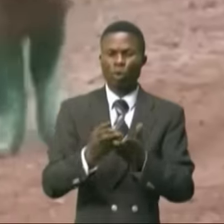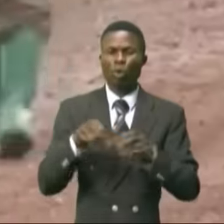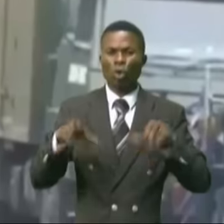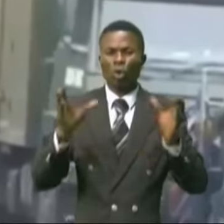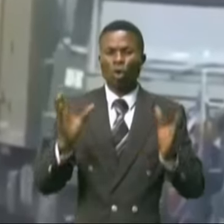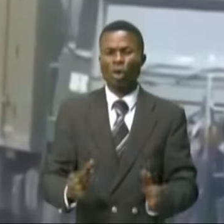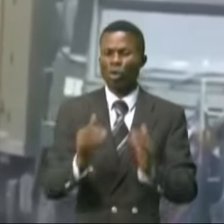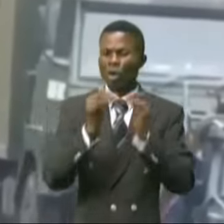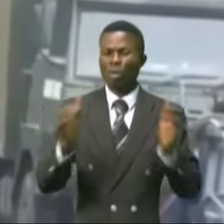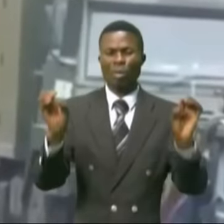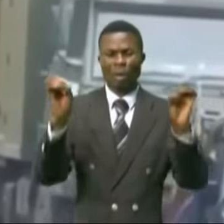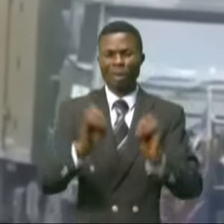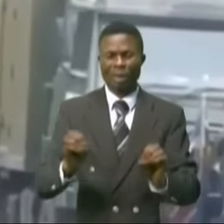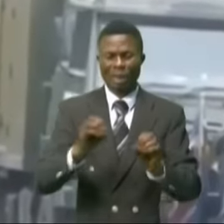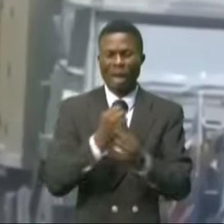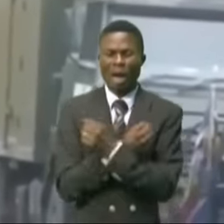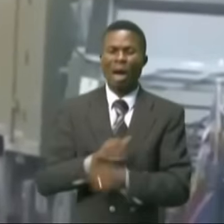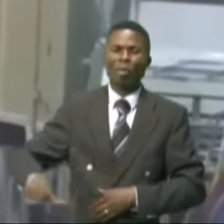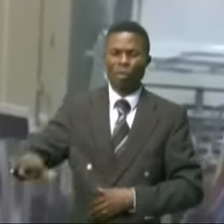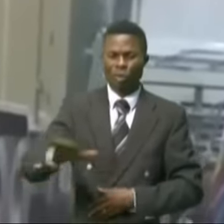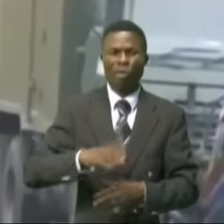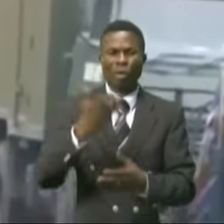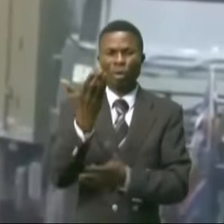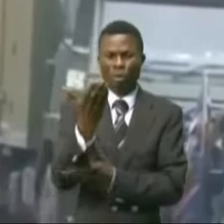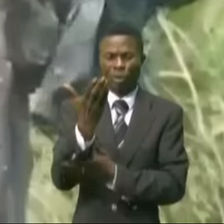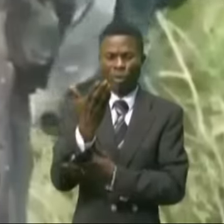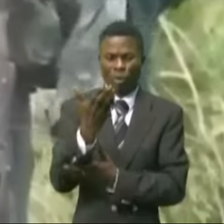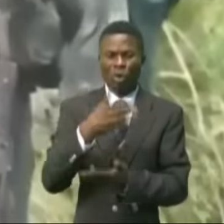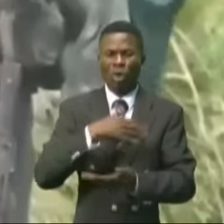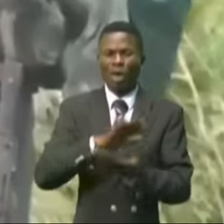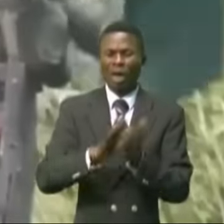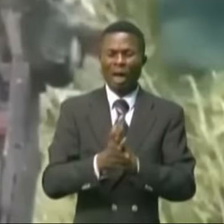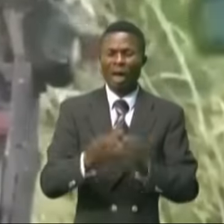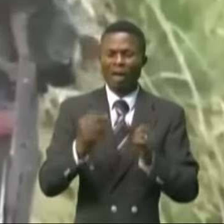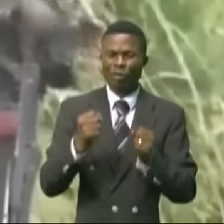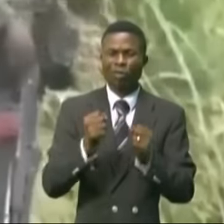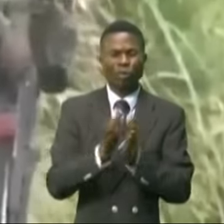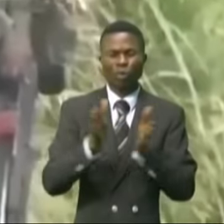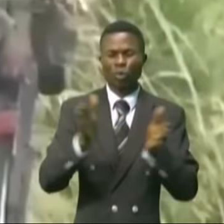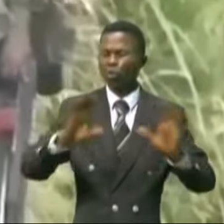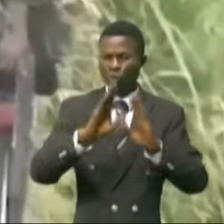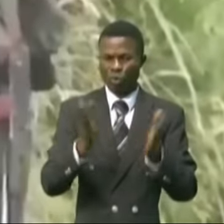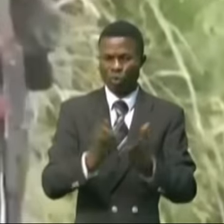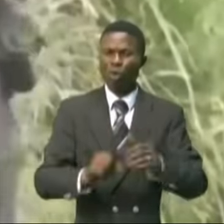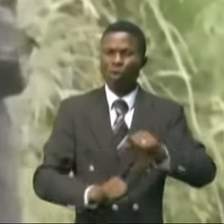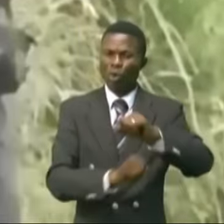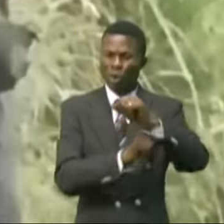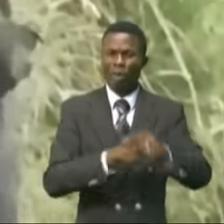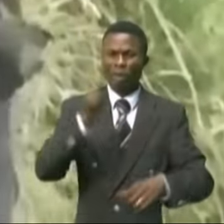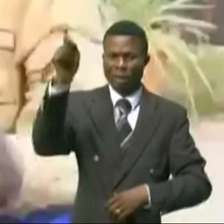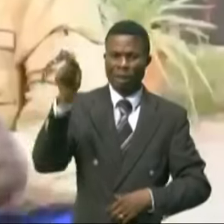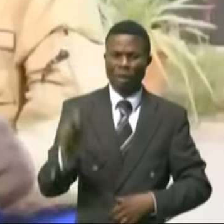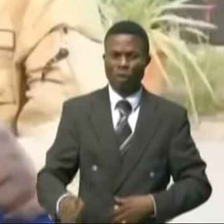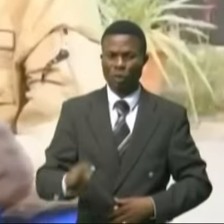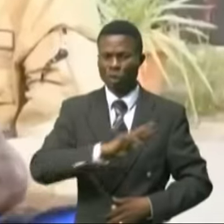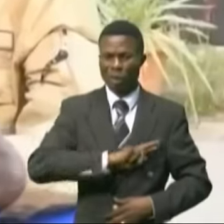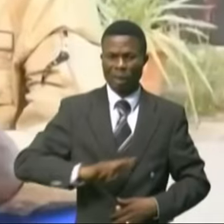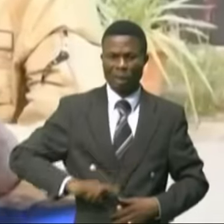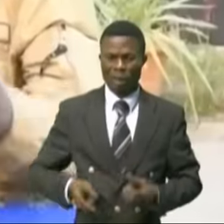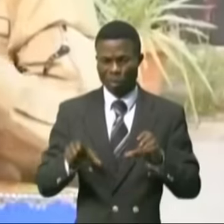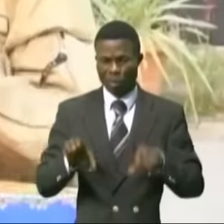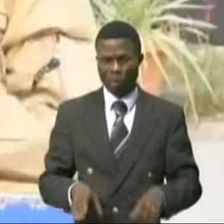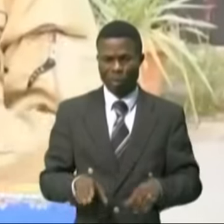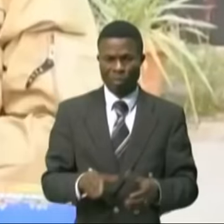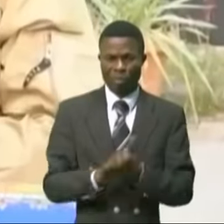de justice et de patriotisme et en appel à la mobilisation générale en appui aux efforts déployés par le chef de l'État. C'est le cas